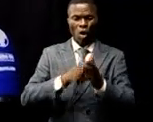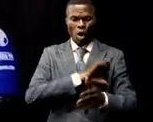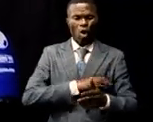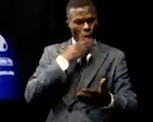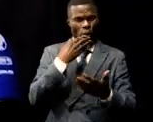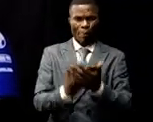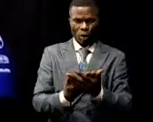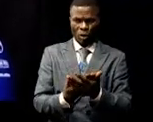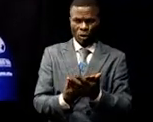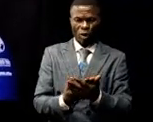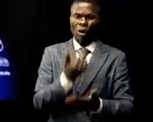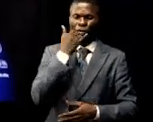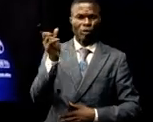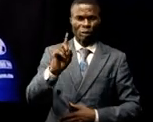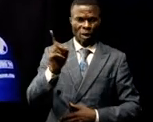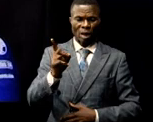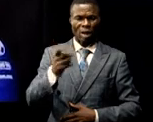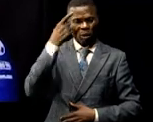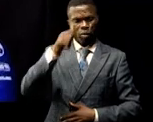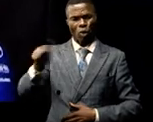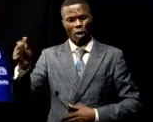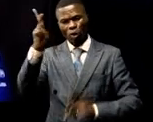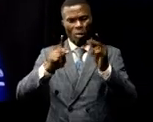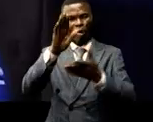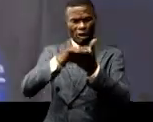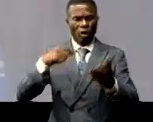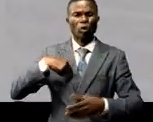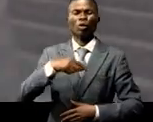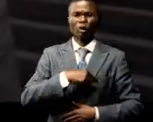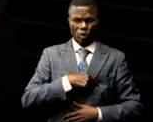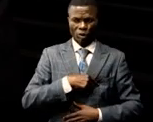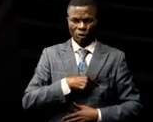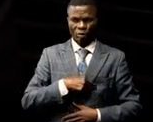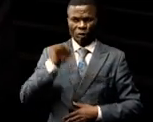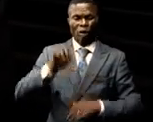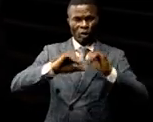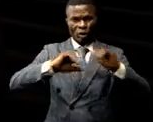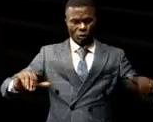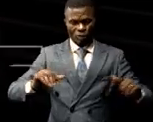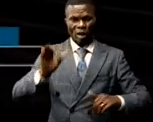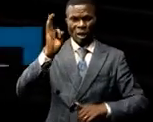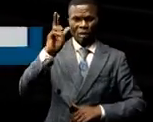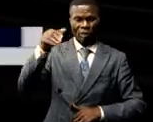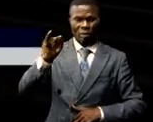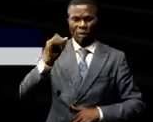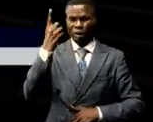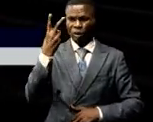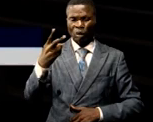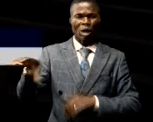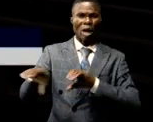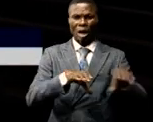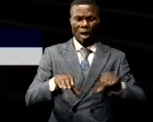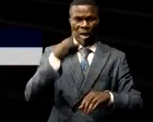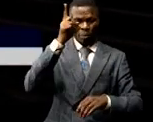qui soit sans tâche. Il faut effectivement qu'on fasse preuve de probité morale. Il faut séparer l'FPI avec deux actions. Il y a une